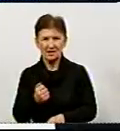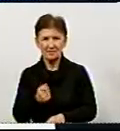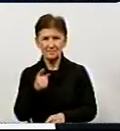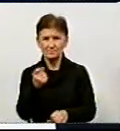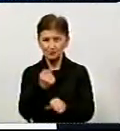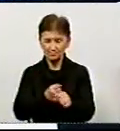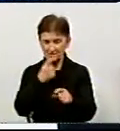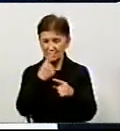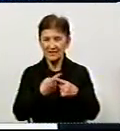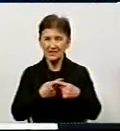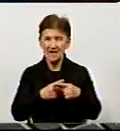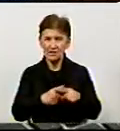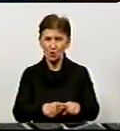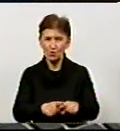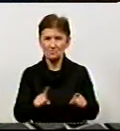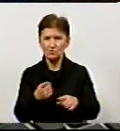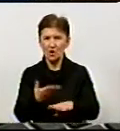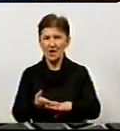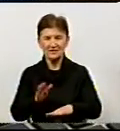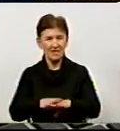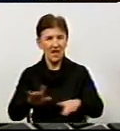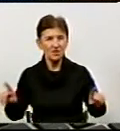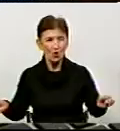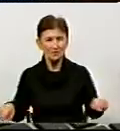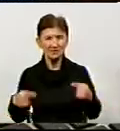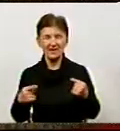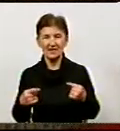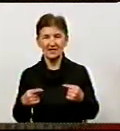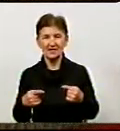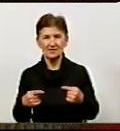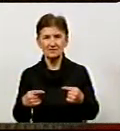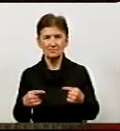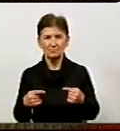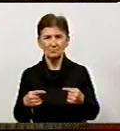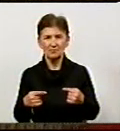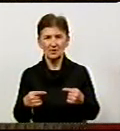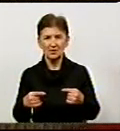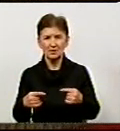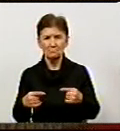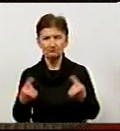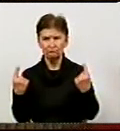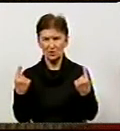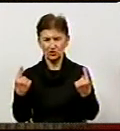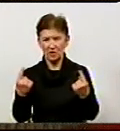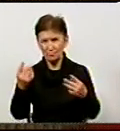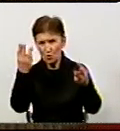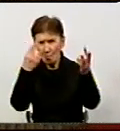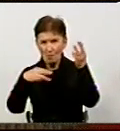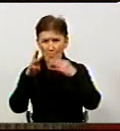розробили технологію, тому що дуже складно створити, так сказати, масштабну модель, тому